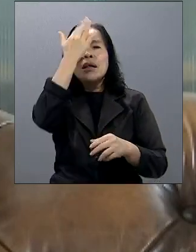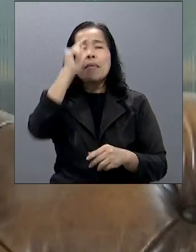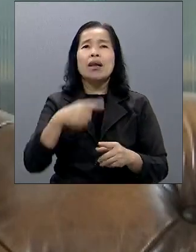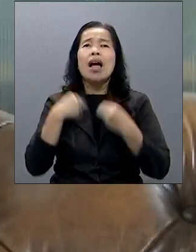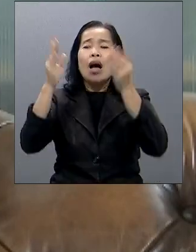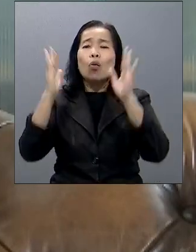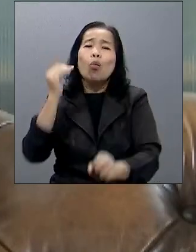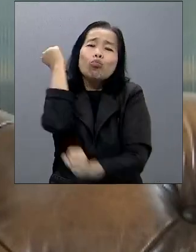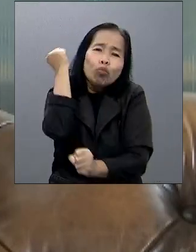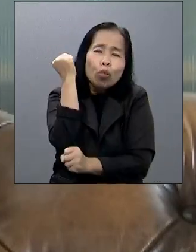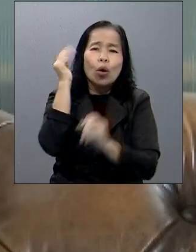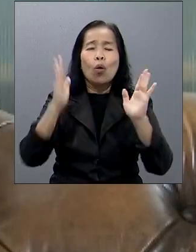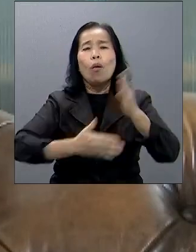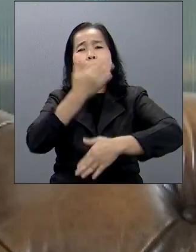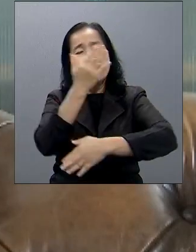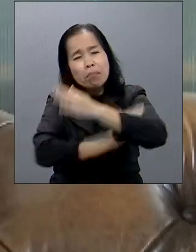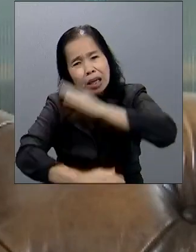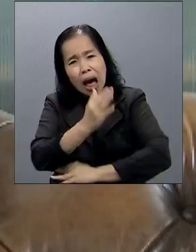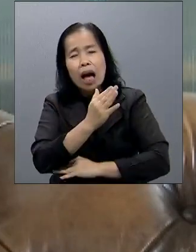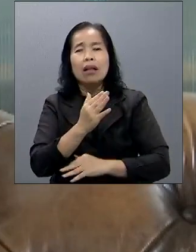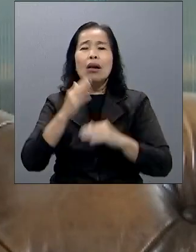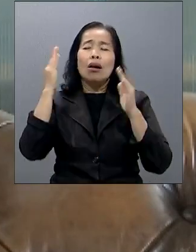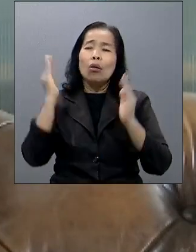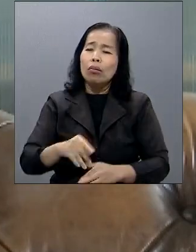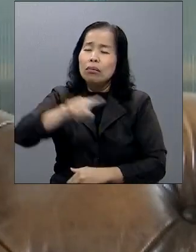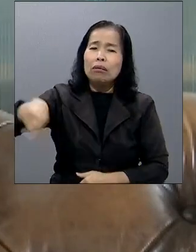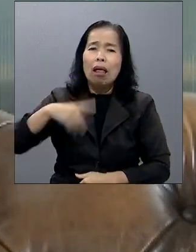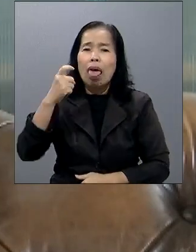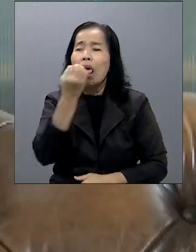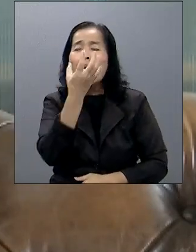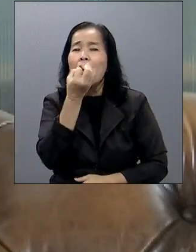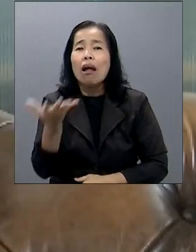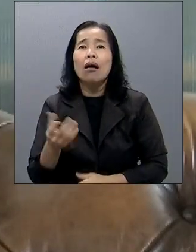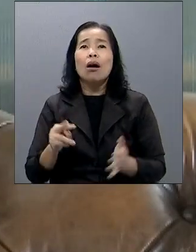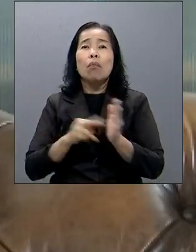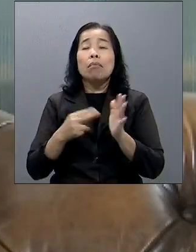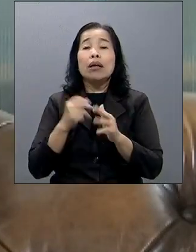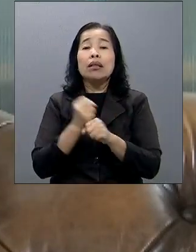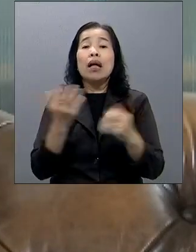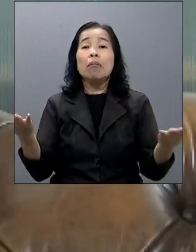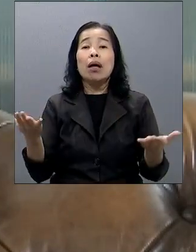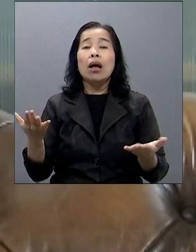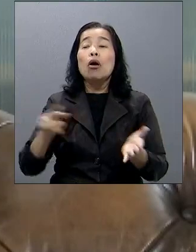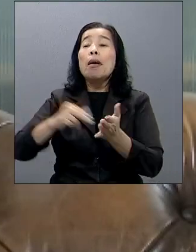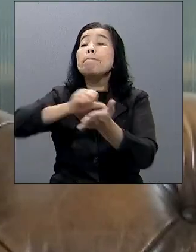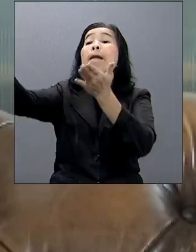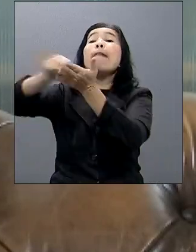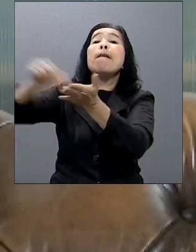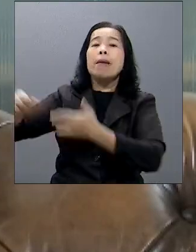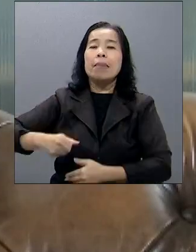ากจนคนพิการที่มันมีน้อยๆไม่มีทางสู้เนี่ยไม่มีใครรับฟังเสียงมันเนี่ยก็ตัดให้มันเหลือ3เล่ม